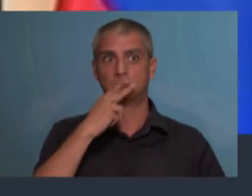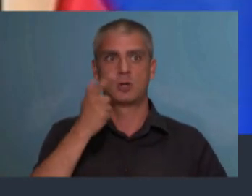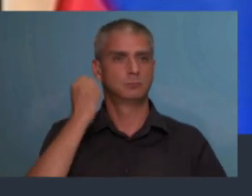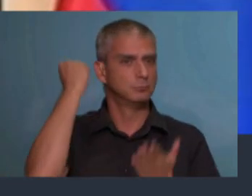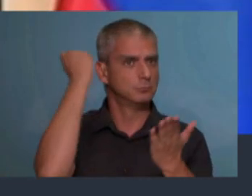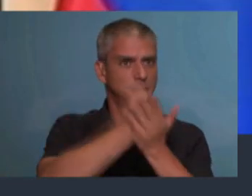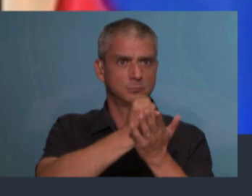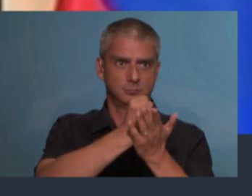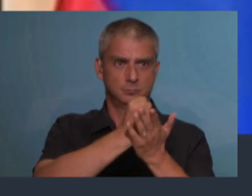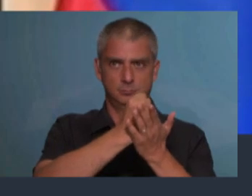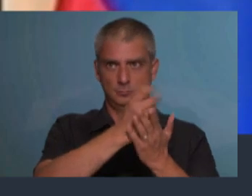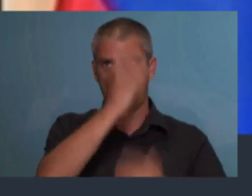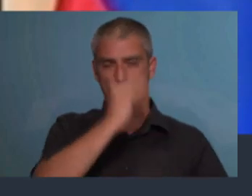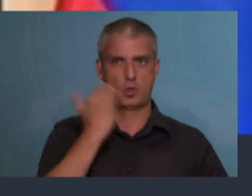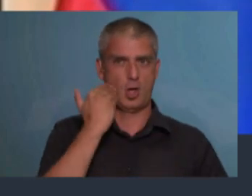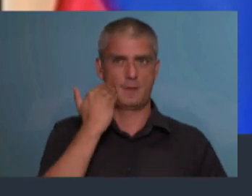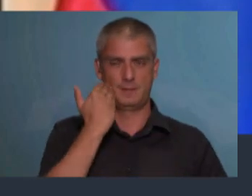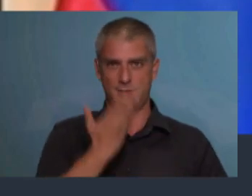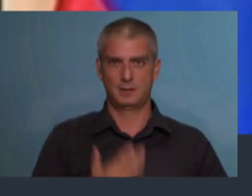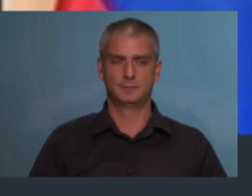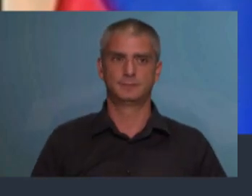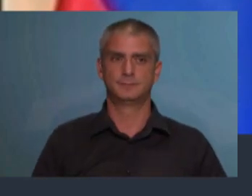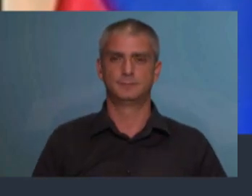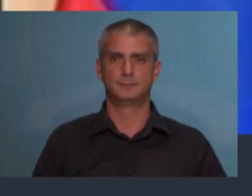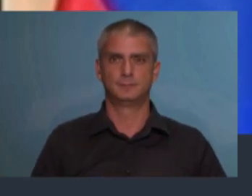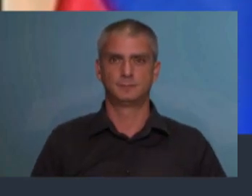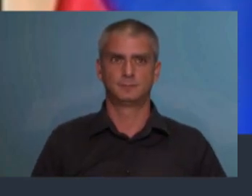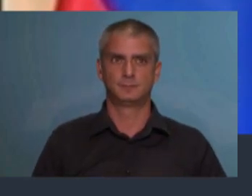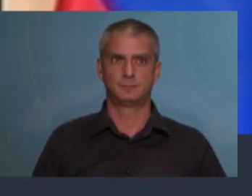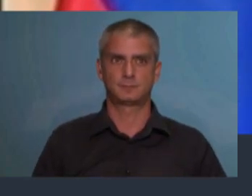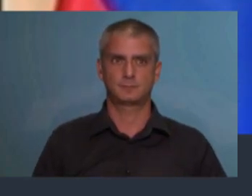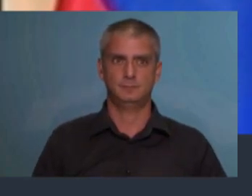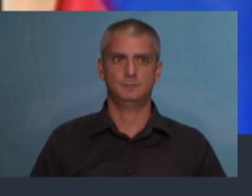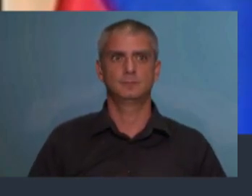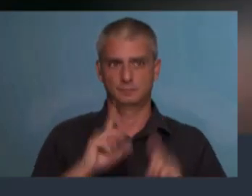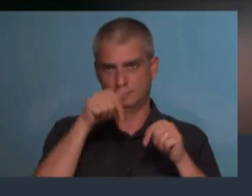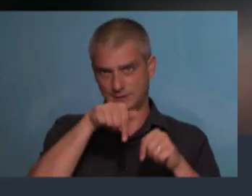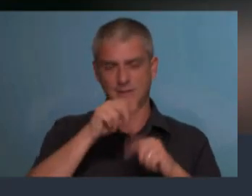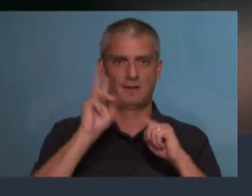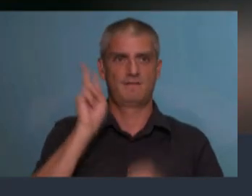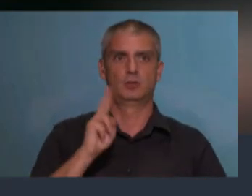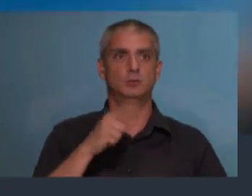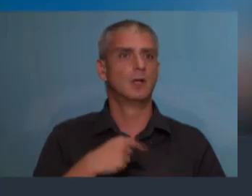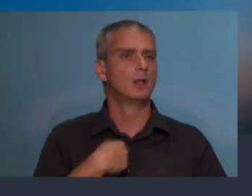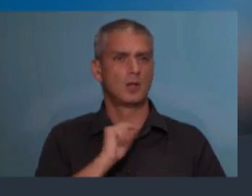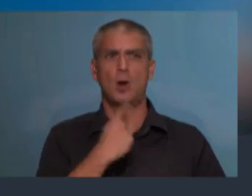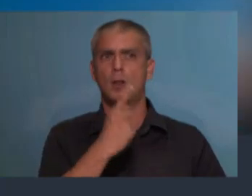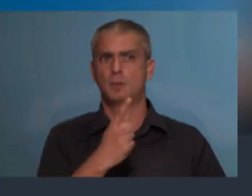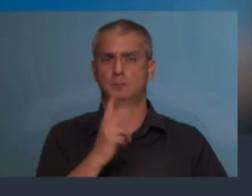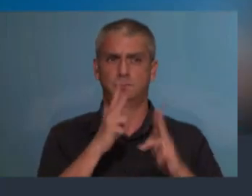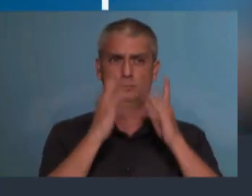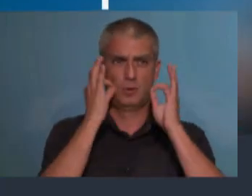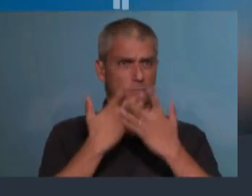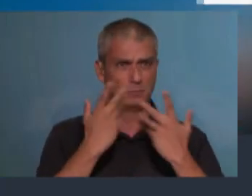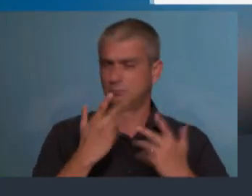cometer magnicidios o atentados contra países pacíficos de nuestro continente, en este caso Venezuela. Well, I can say unequivocally there